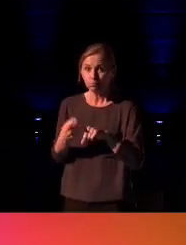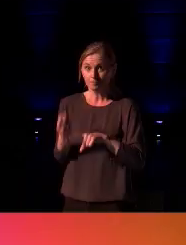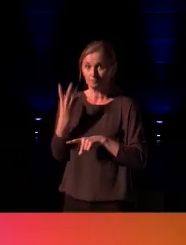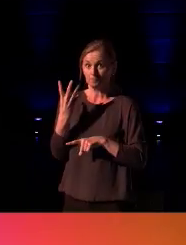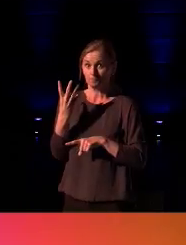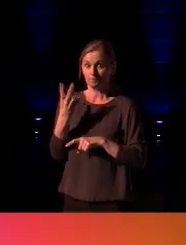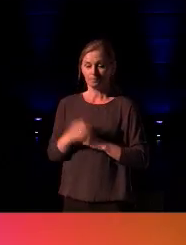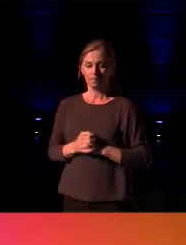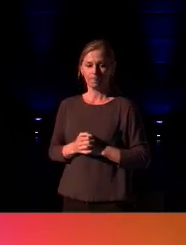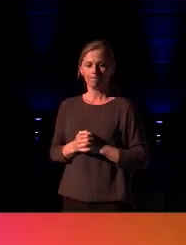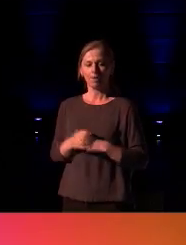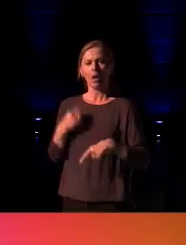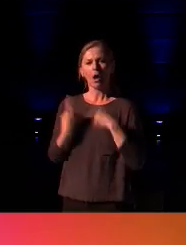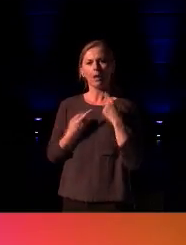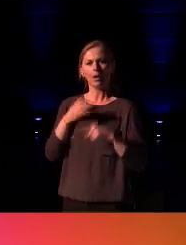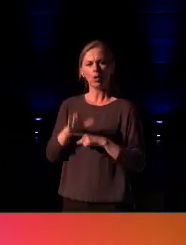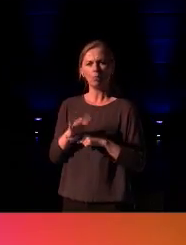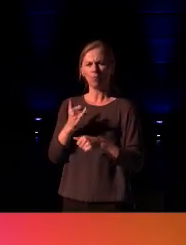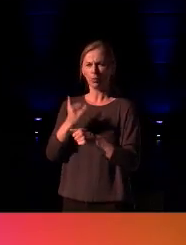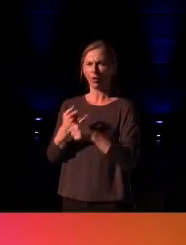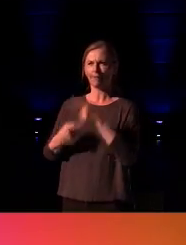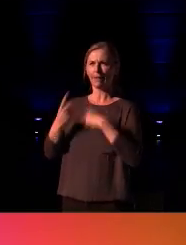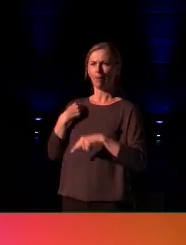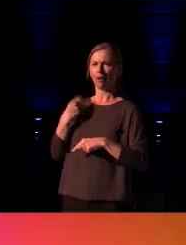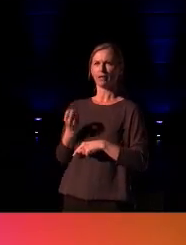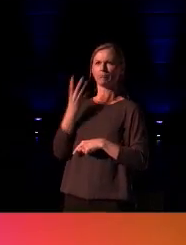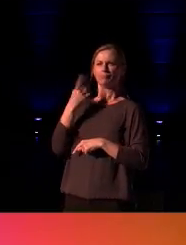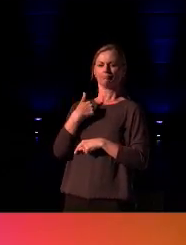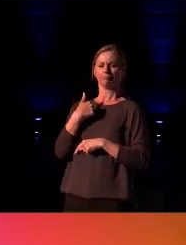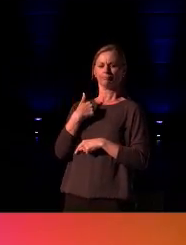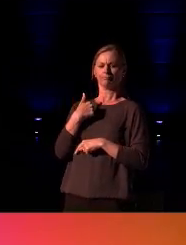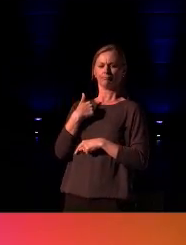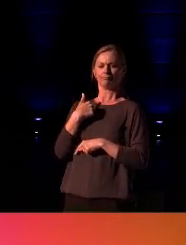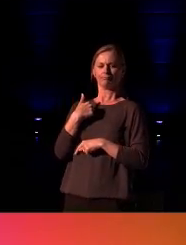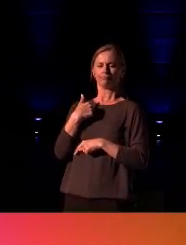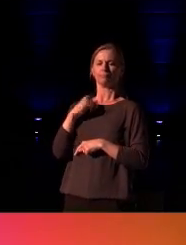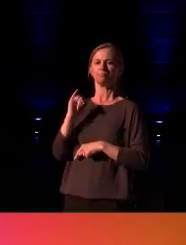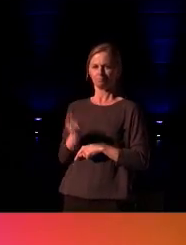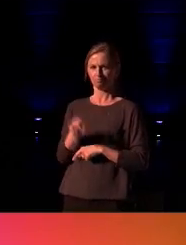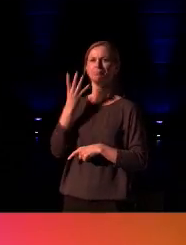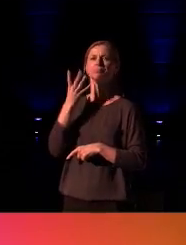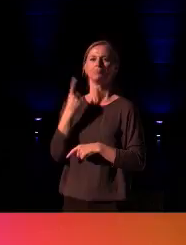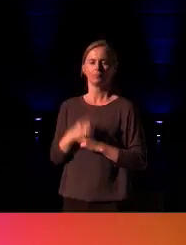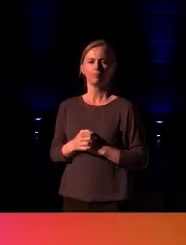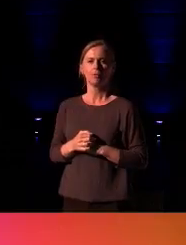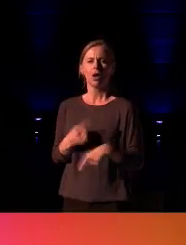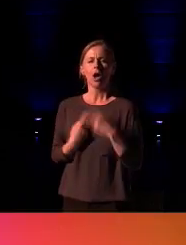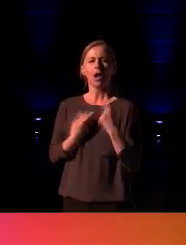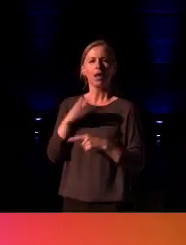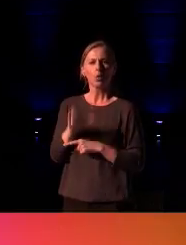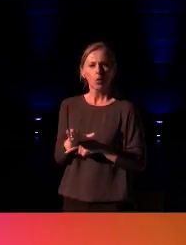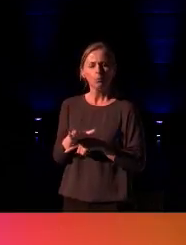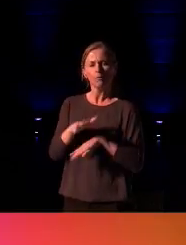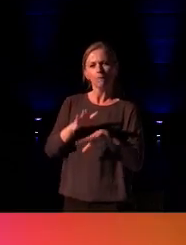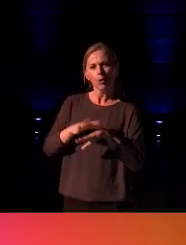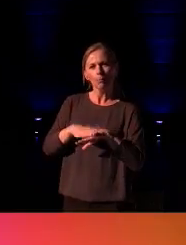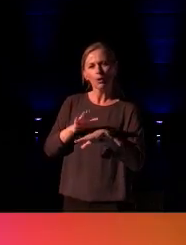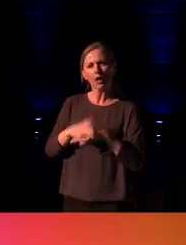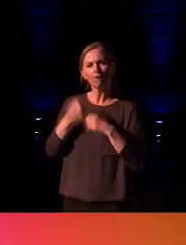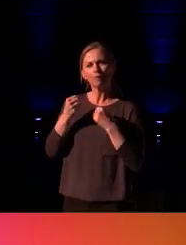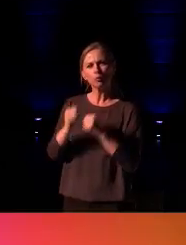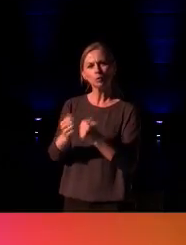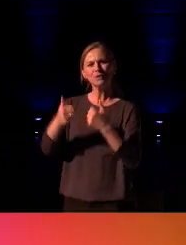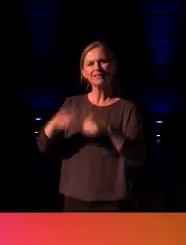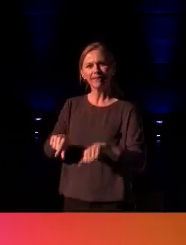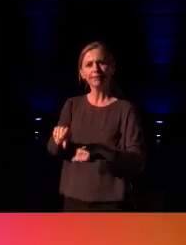Og det handler jo om det å... Skal vi se om jeg kommer tilbake da? Ja. Det handler jo om det å forebygge